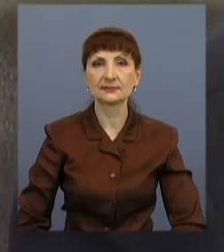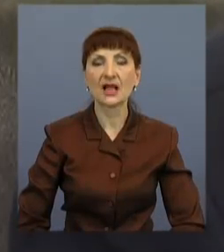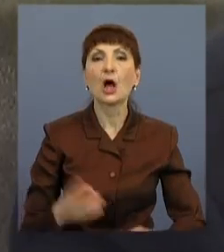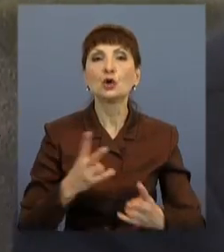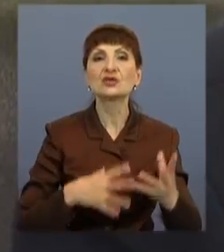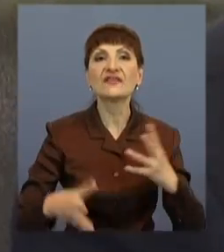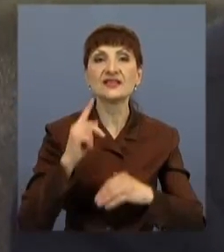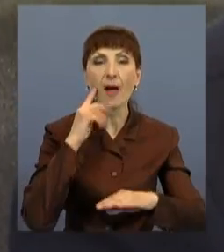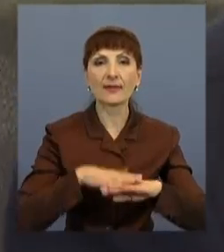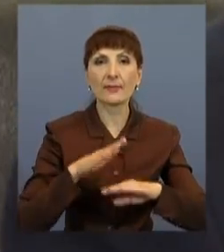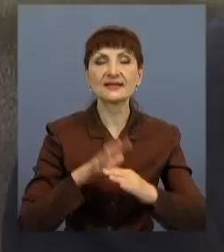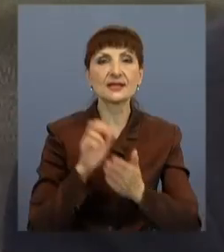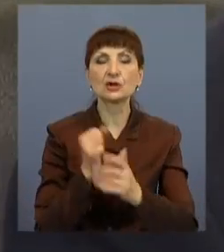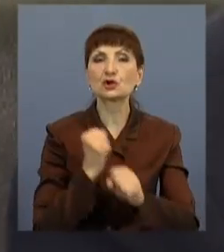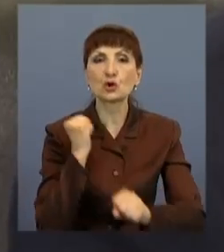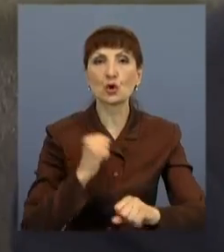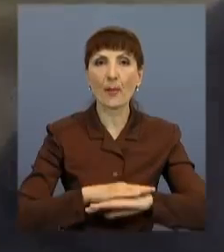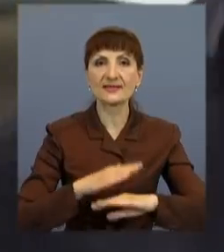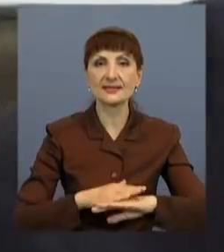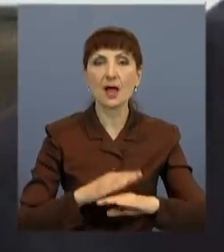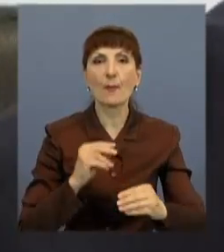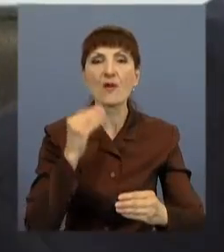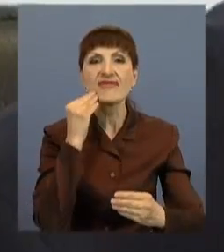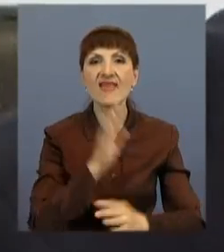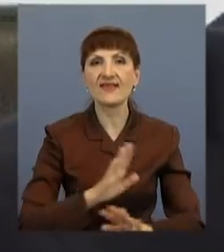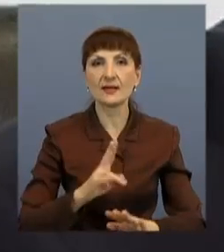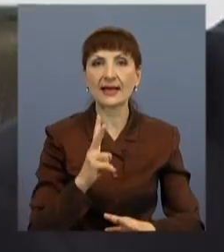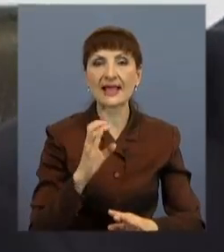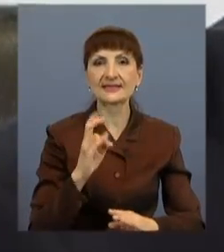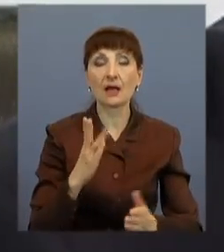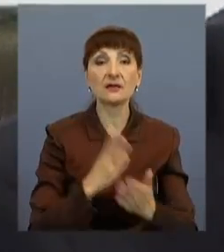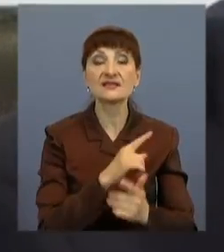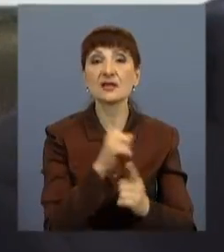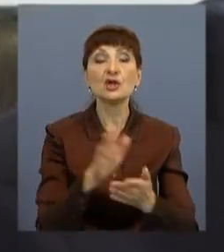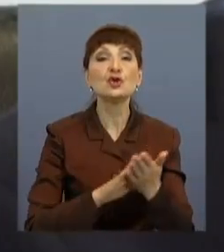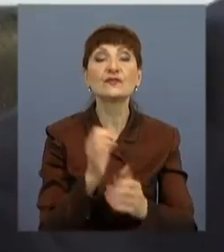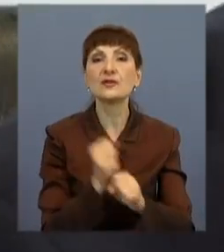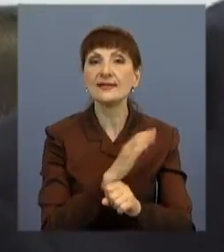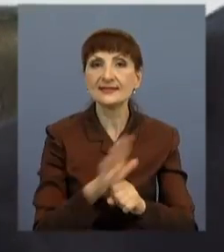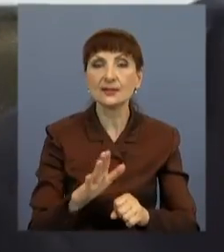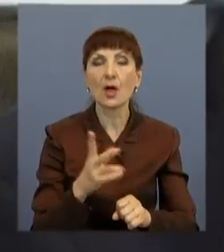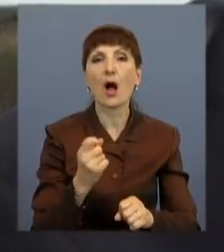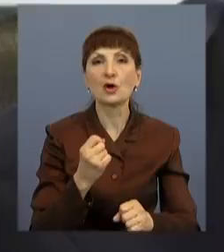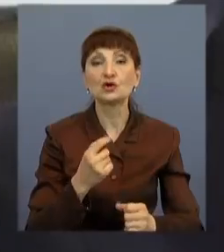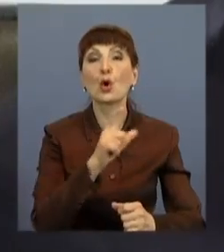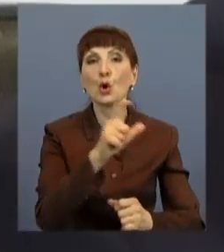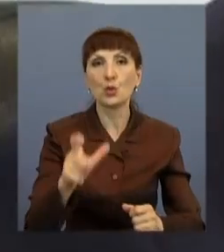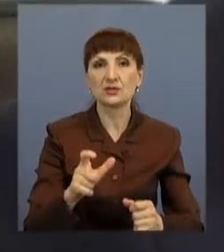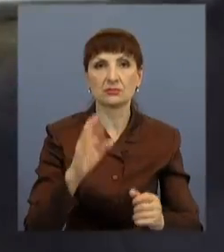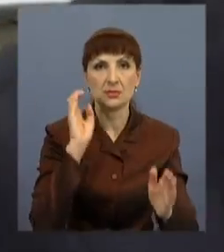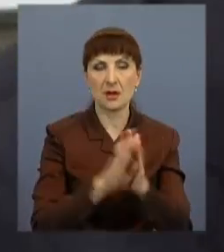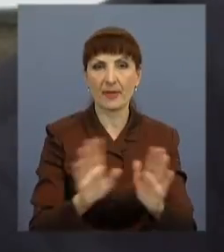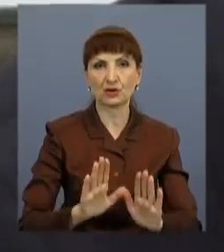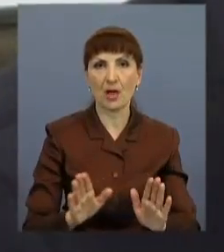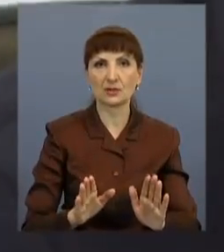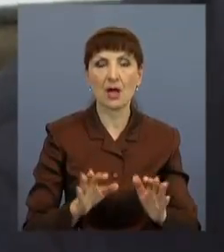Нужно всем акиматам занять жесткую позицию по неэффективным КСК. Есть такие, которые ничего не делают, и еще и жителям не подчиняются,